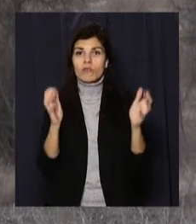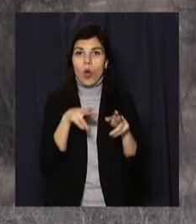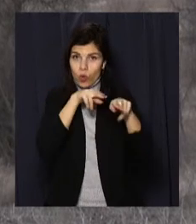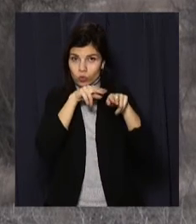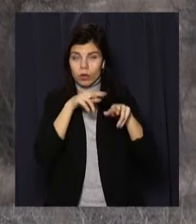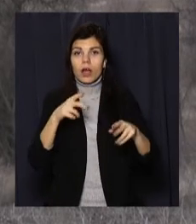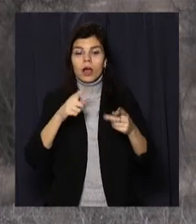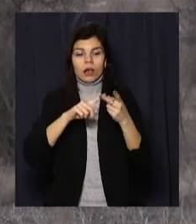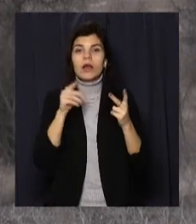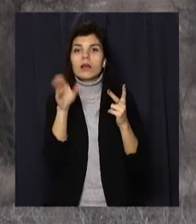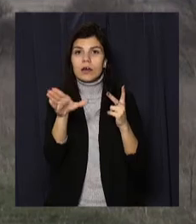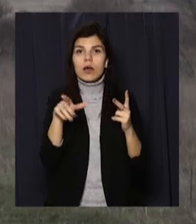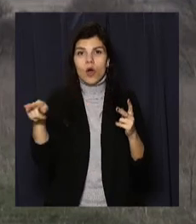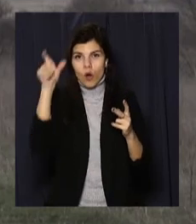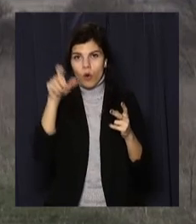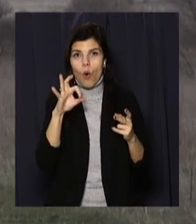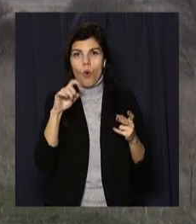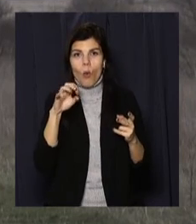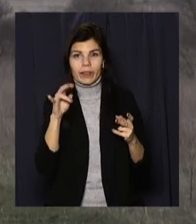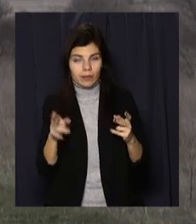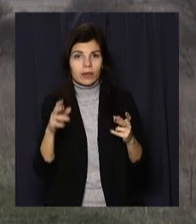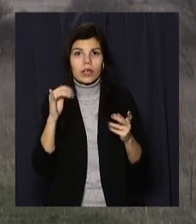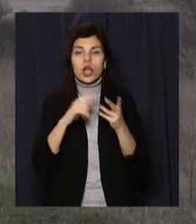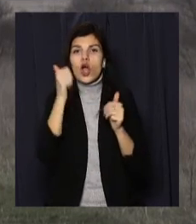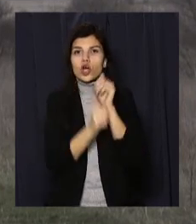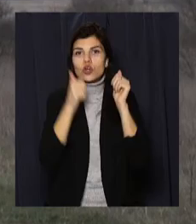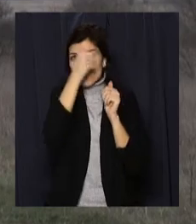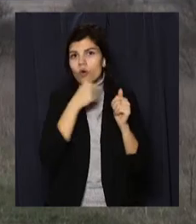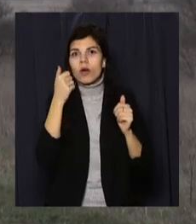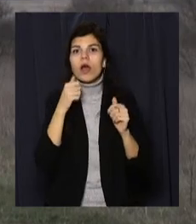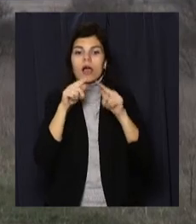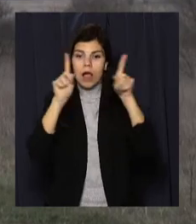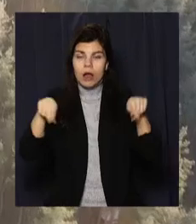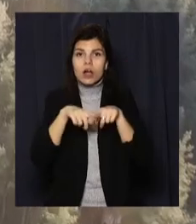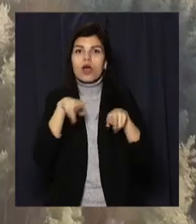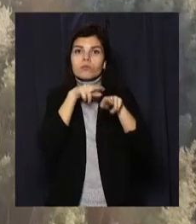зброї, посвідчення мисливця і щорічну контрольну картку від стрілу тварин.